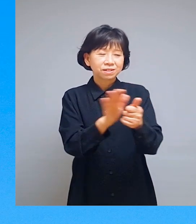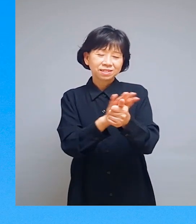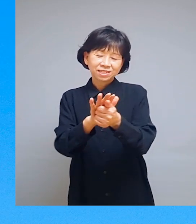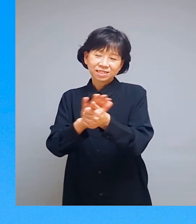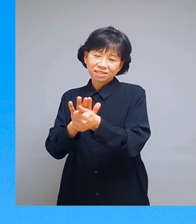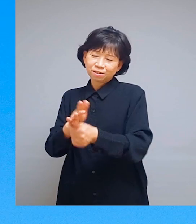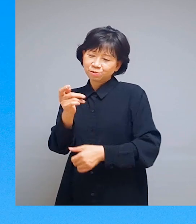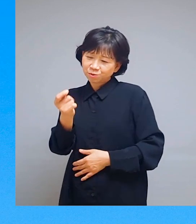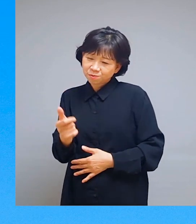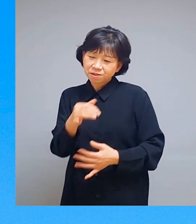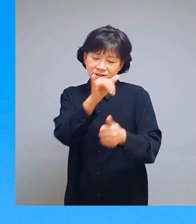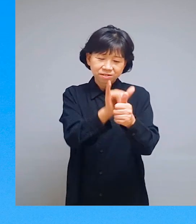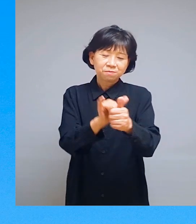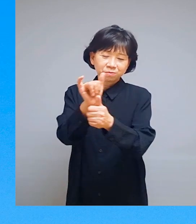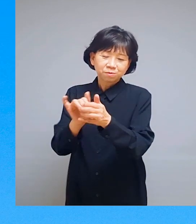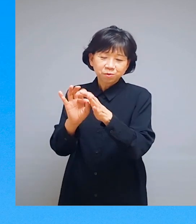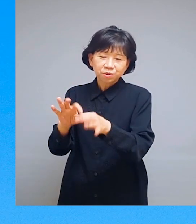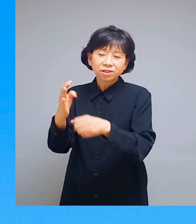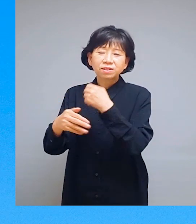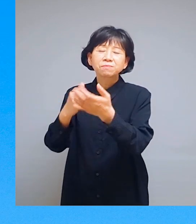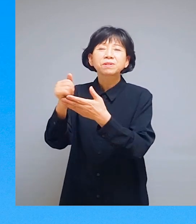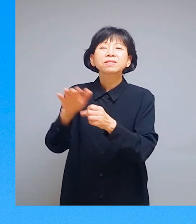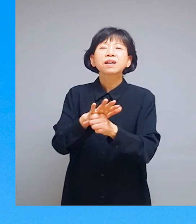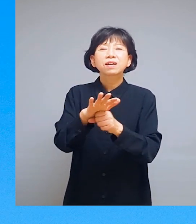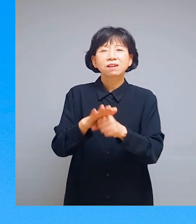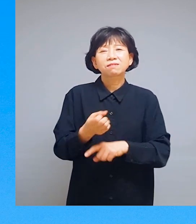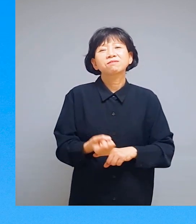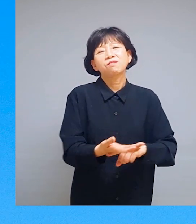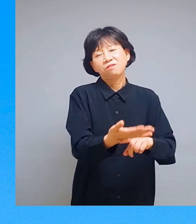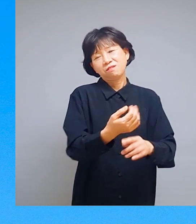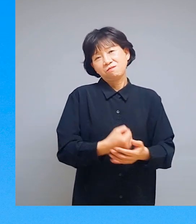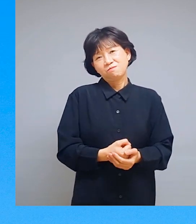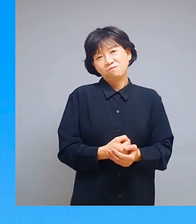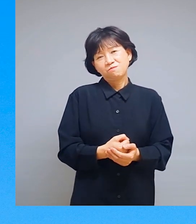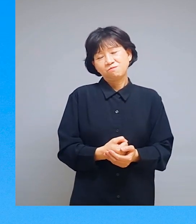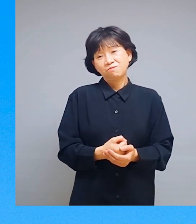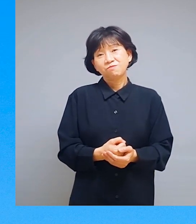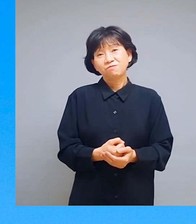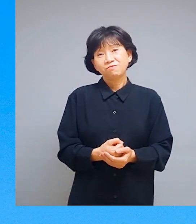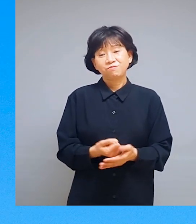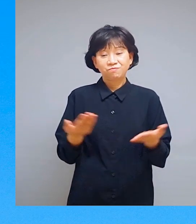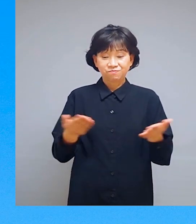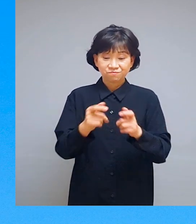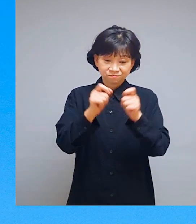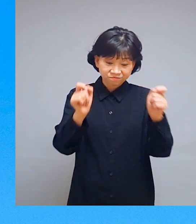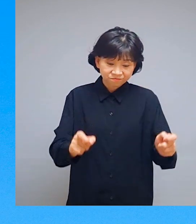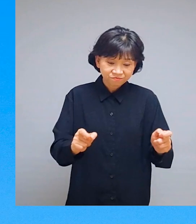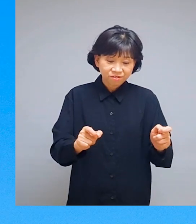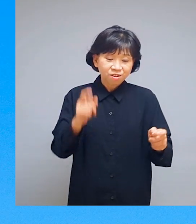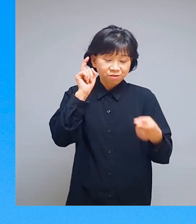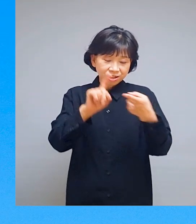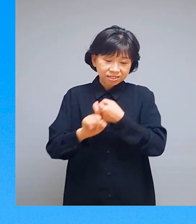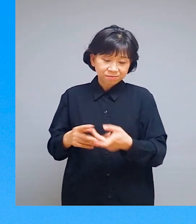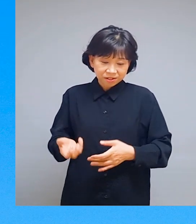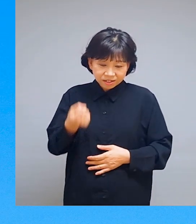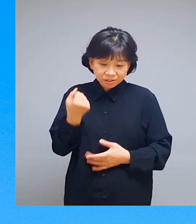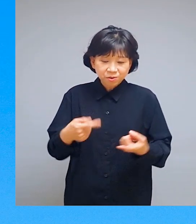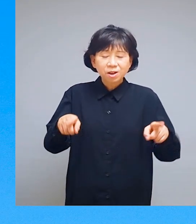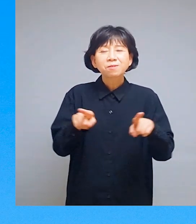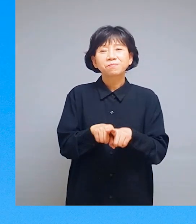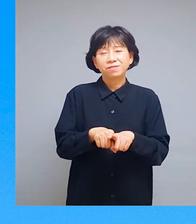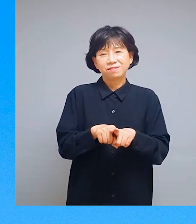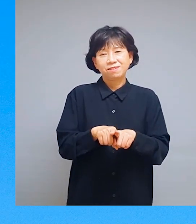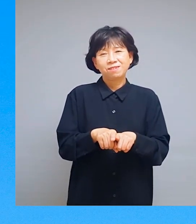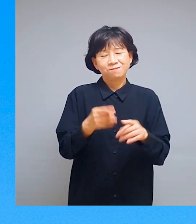베푸시고 작은 섬김을 통해 하나님의 사랑을 전하십시오. 직장 동료나 친구들에게 관심을 가지시고 그들의 어려움을 함께